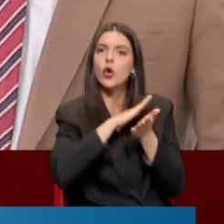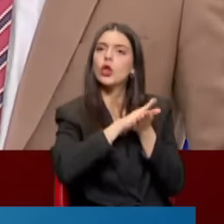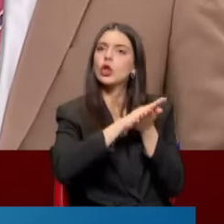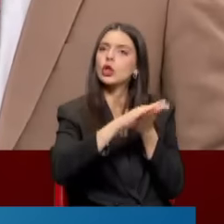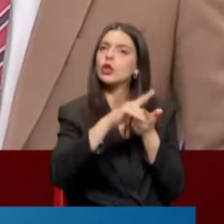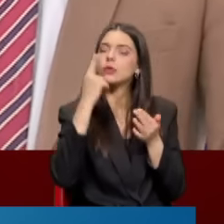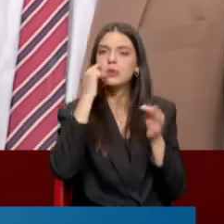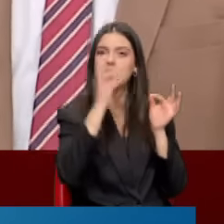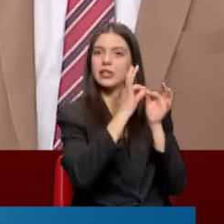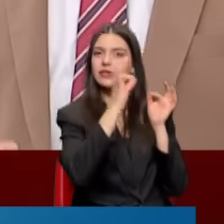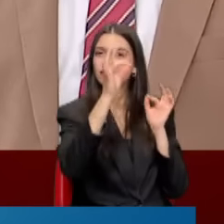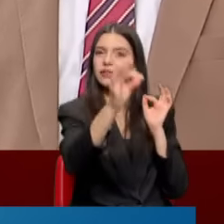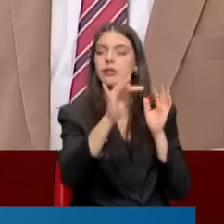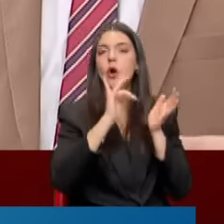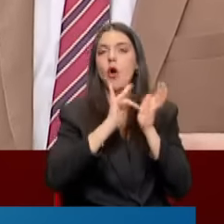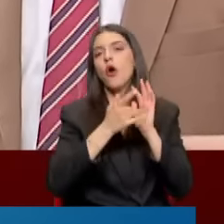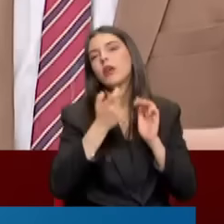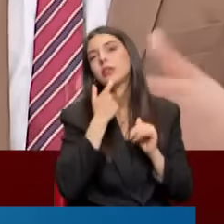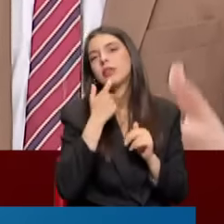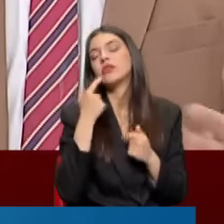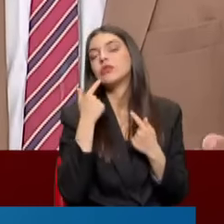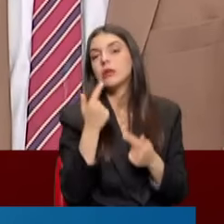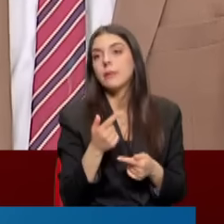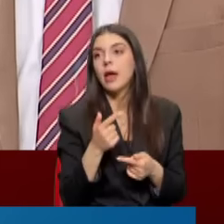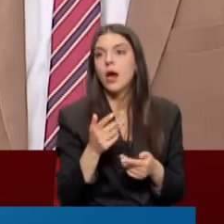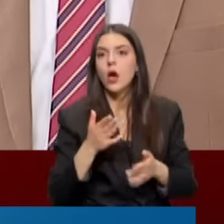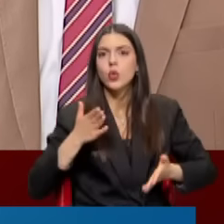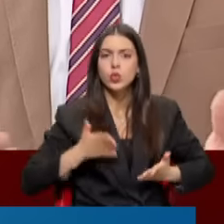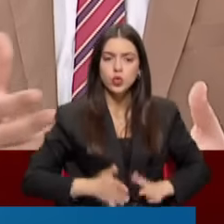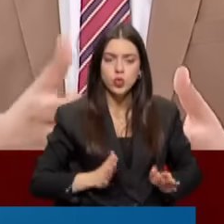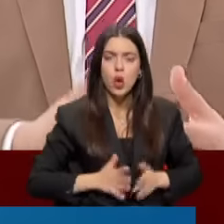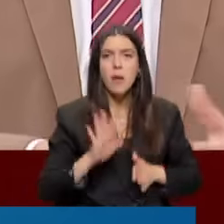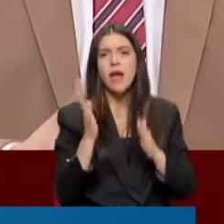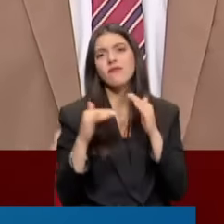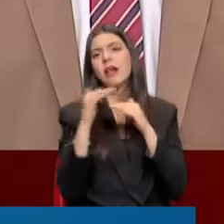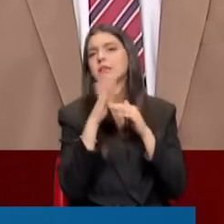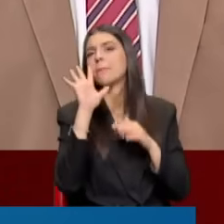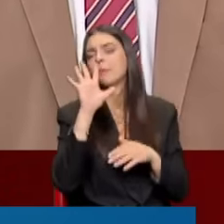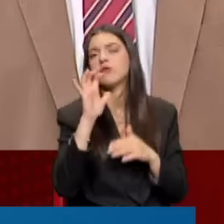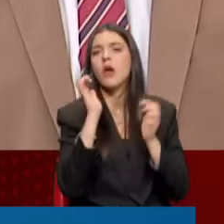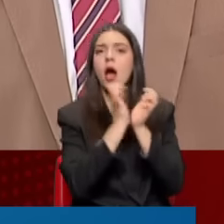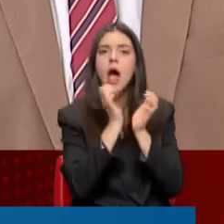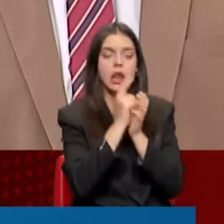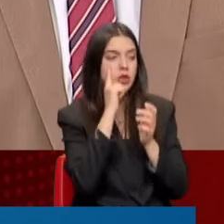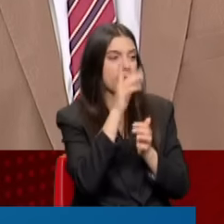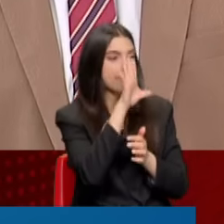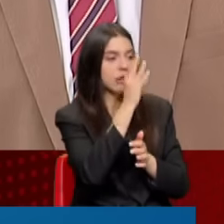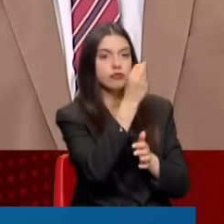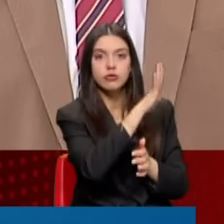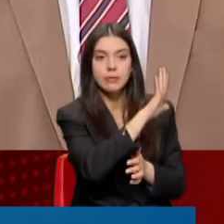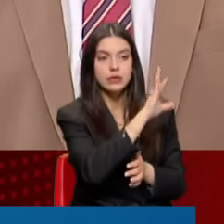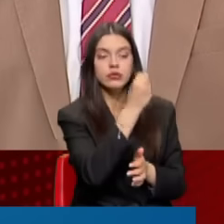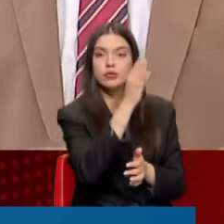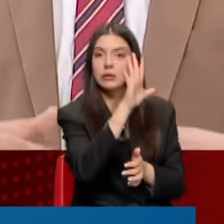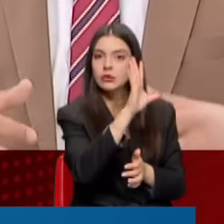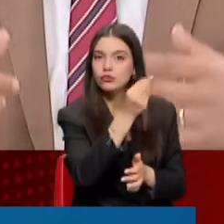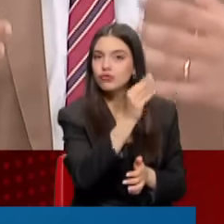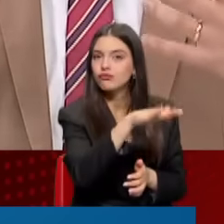şeklinde ortanca Yaşımız Neden Çünkü kaba doğum hızı 5 yani aile başına zaten 5 çocuk Yaklaşık 5 çocuk